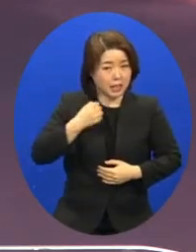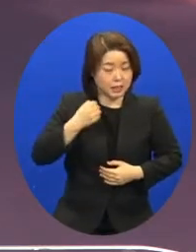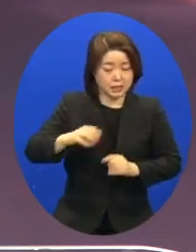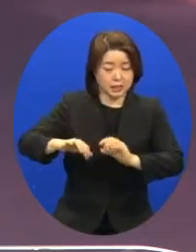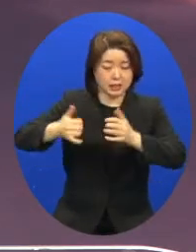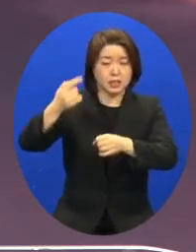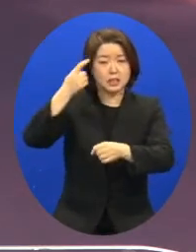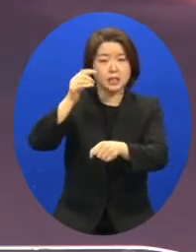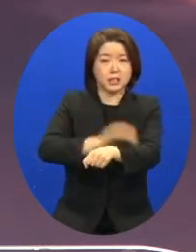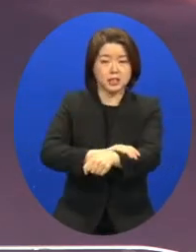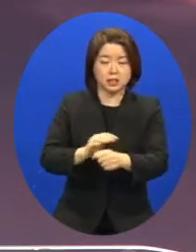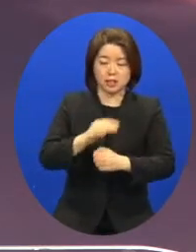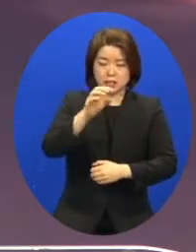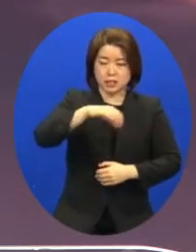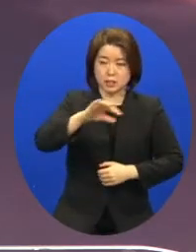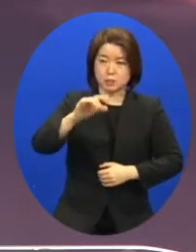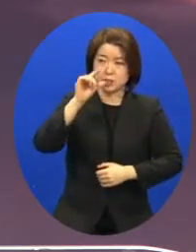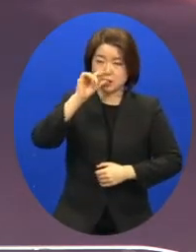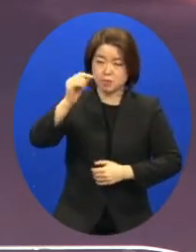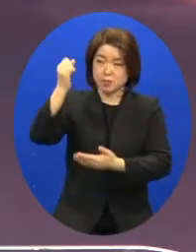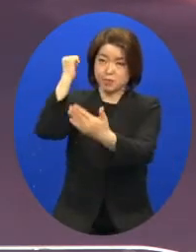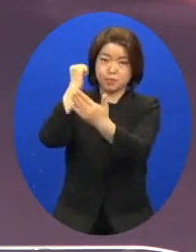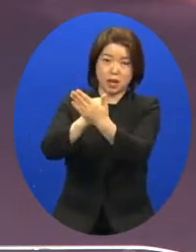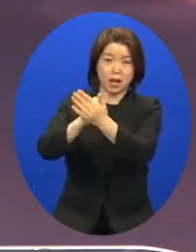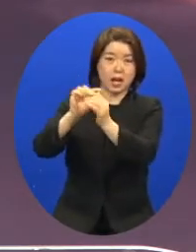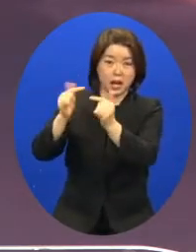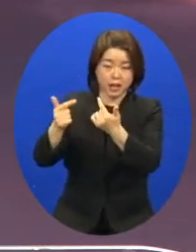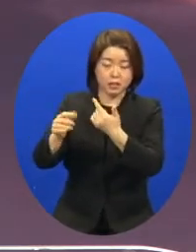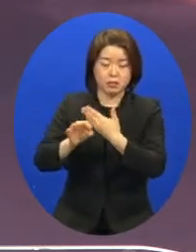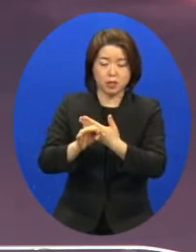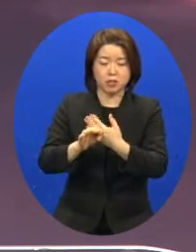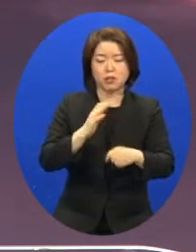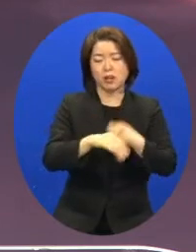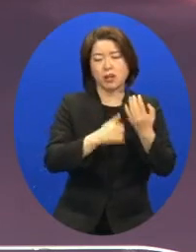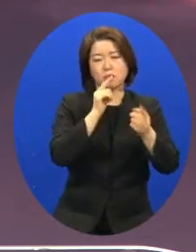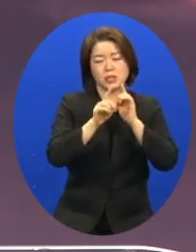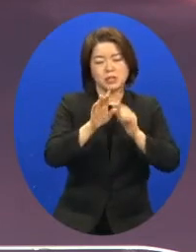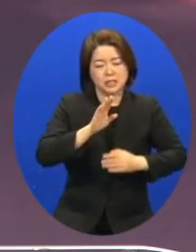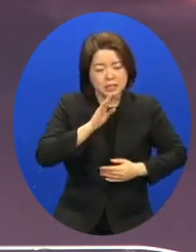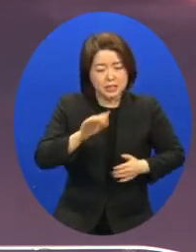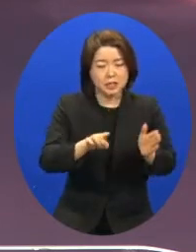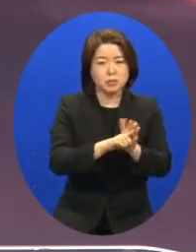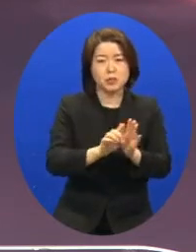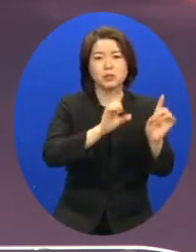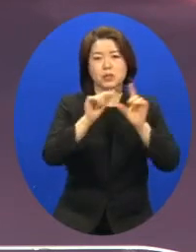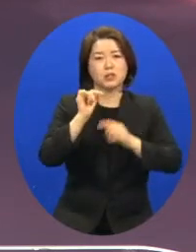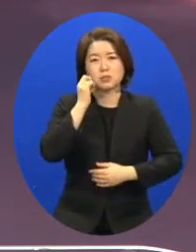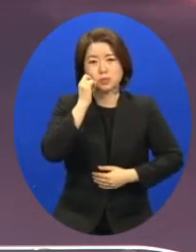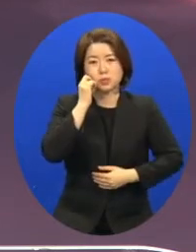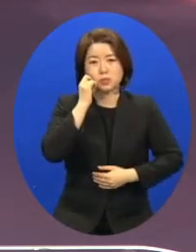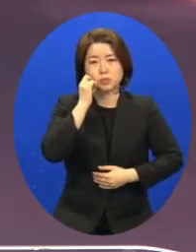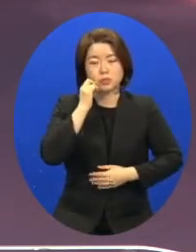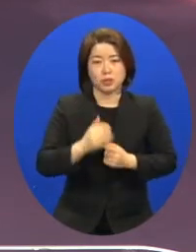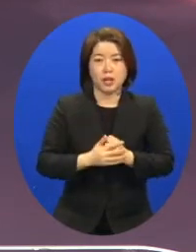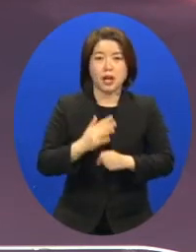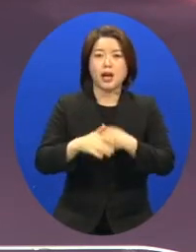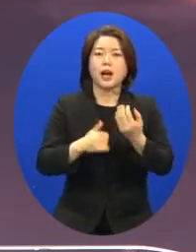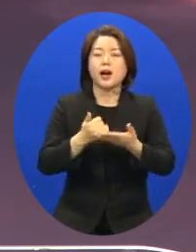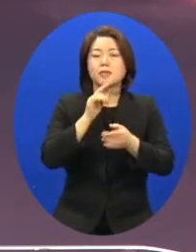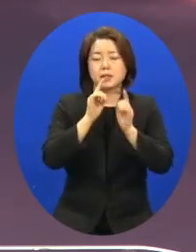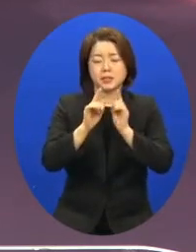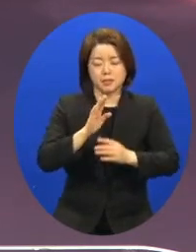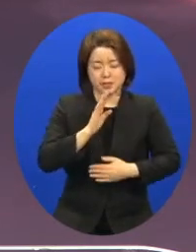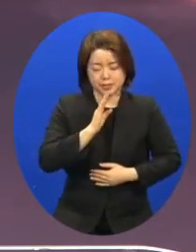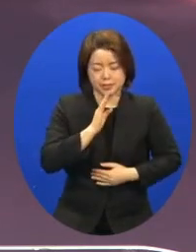지혜가 십자가에 못 박히지 않으면 하나님 말씀 진짜 믿고 살지 못해요. 그리고 하나님의 말씀이 정말